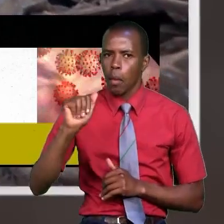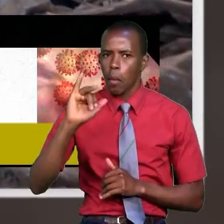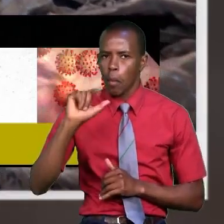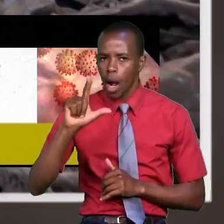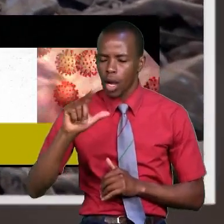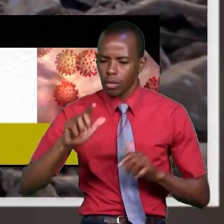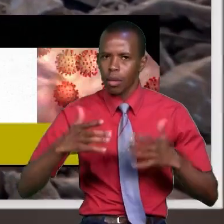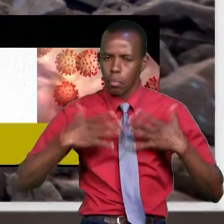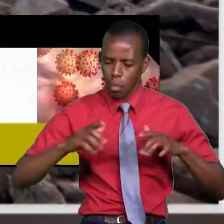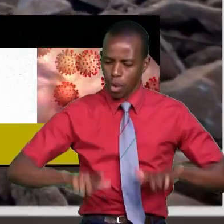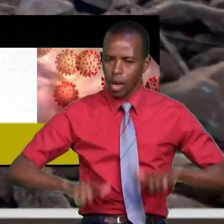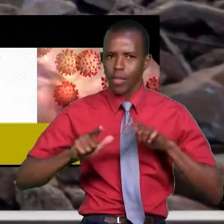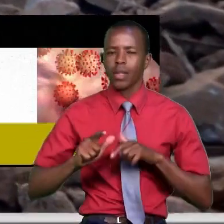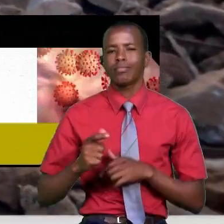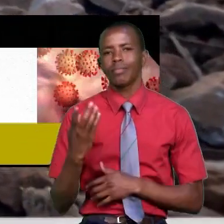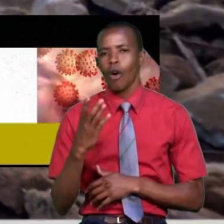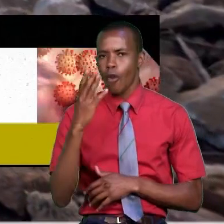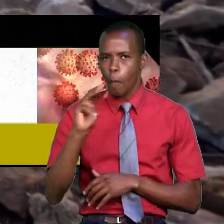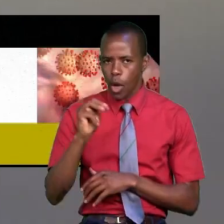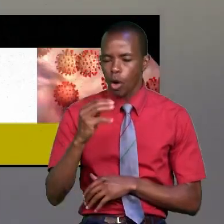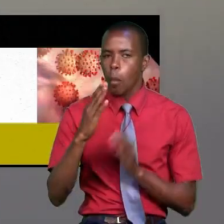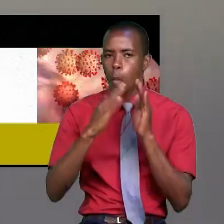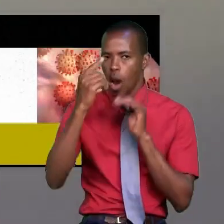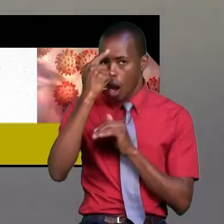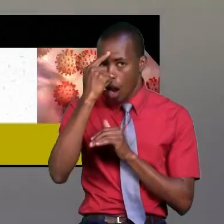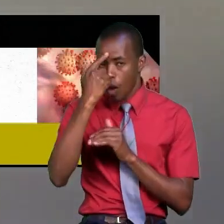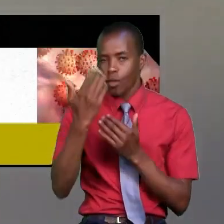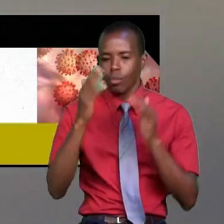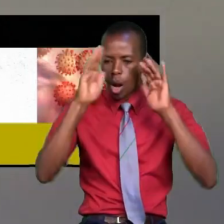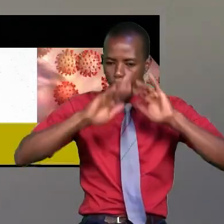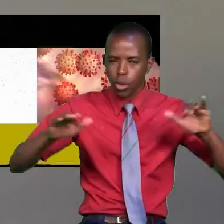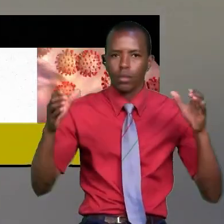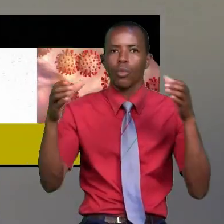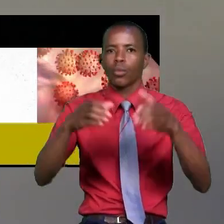zaidi ya watu milioni 4, wengi wao wakiwa Wahindi katika taifa la Waislamu.